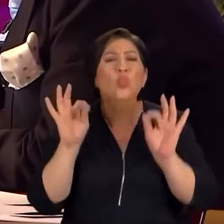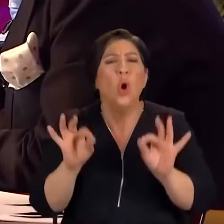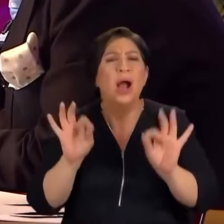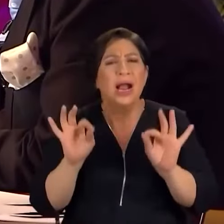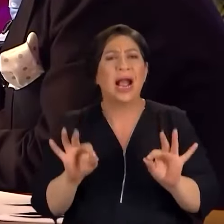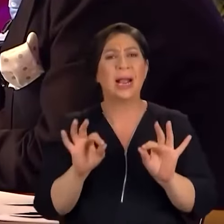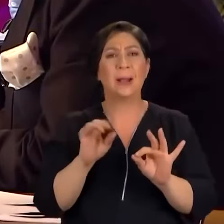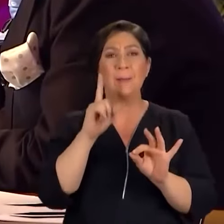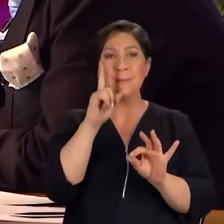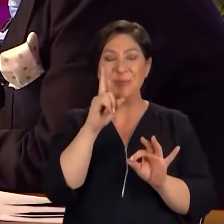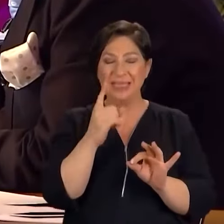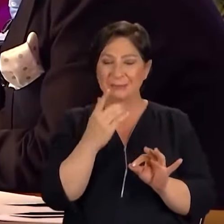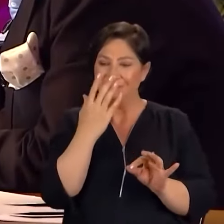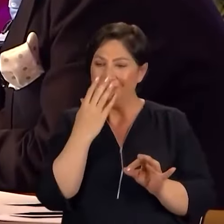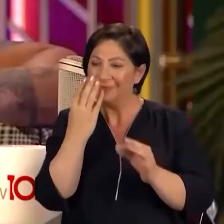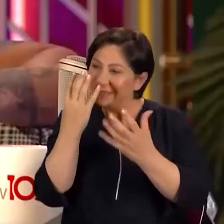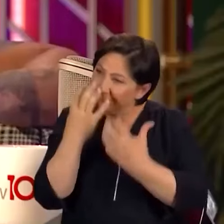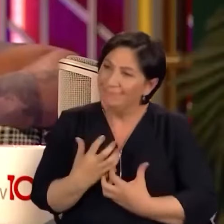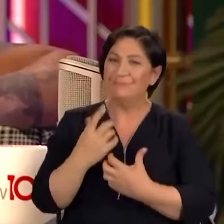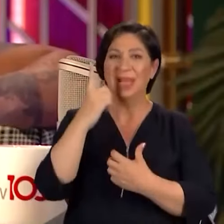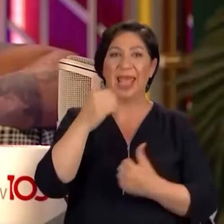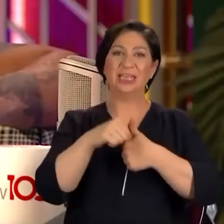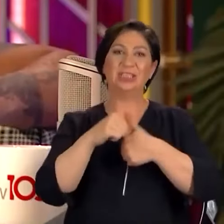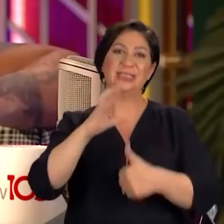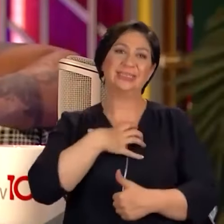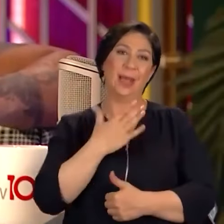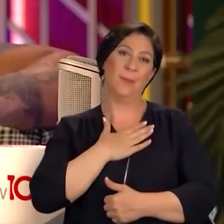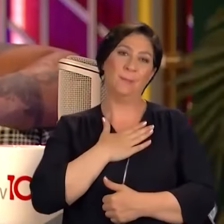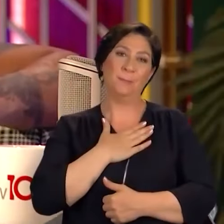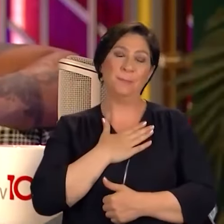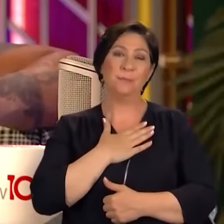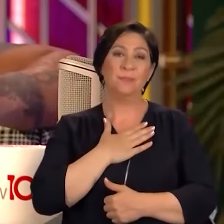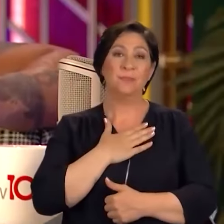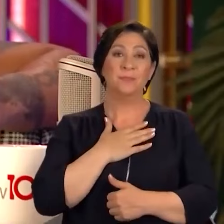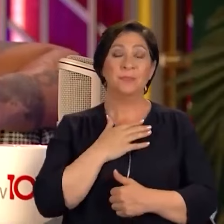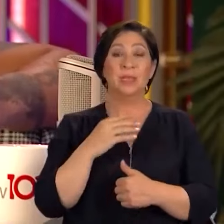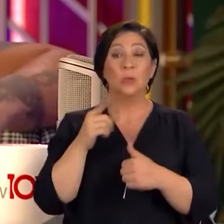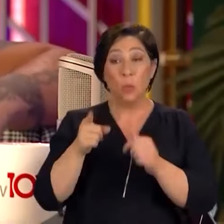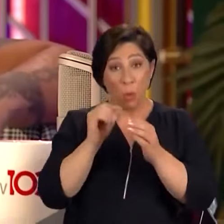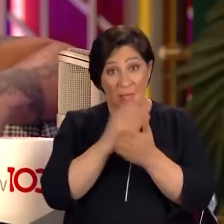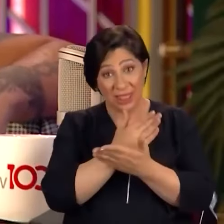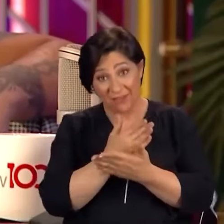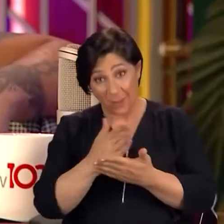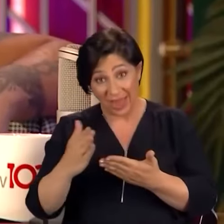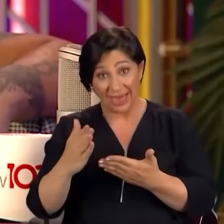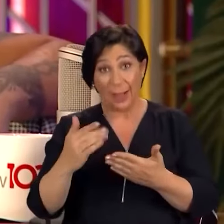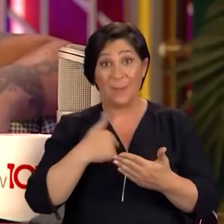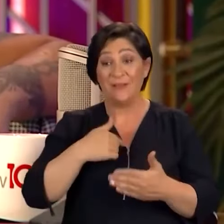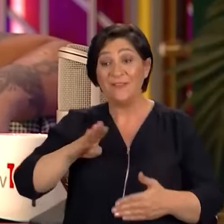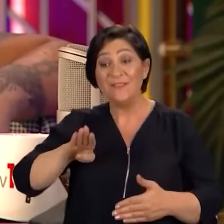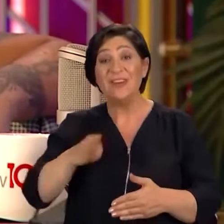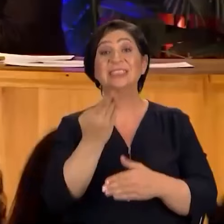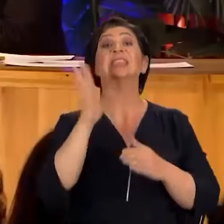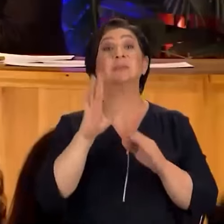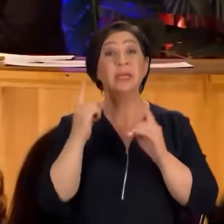muhakkak bir özveride bulunan bir eşe sahibim. Ama tabii ki bu böyle devam ederken benim için vazgeçemeyeceğim